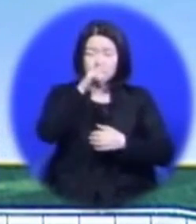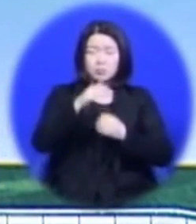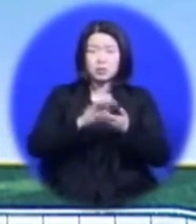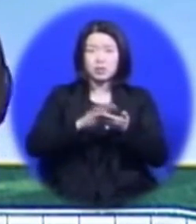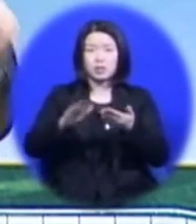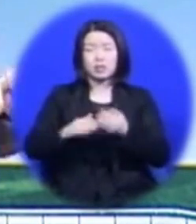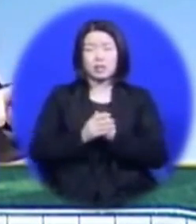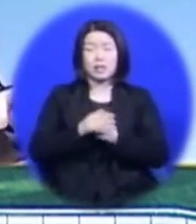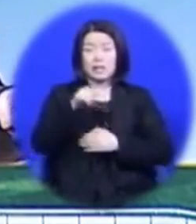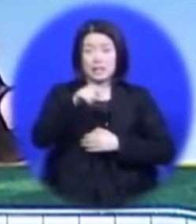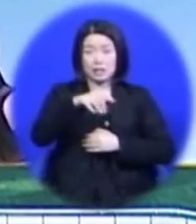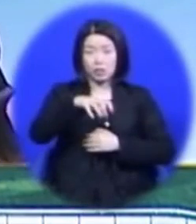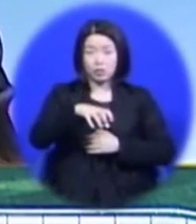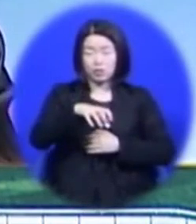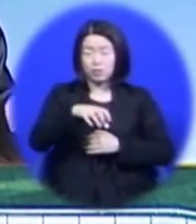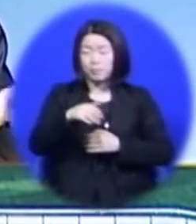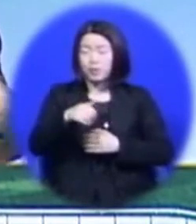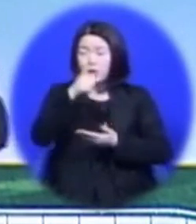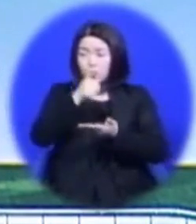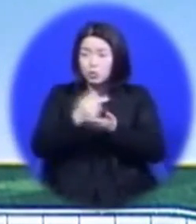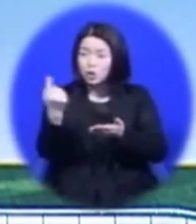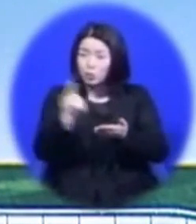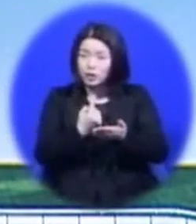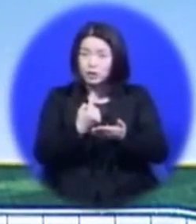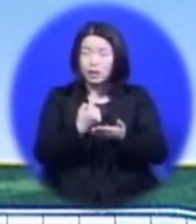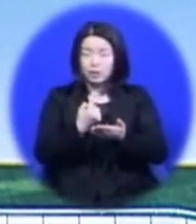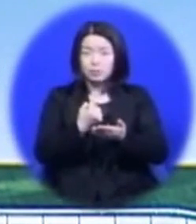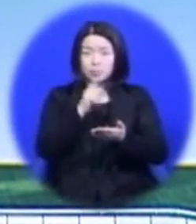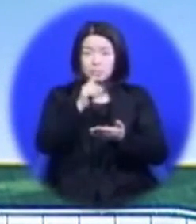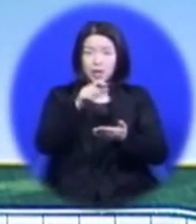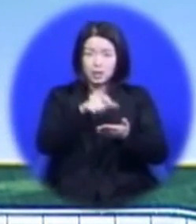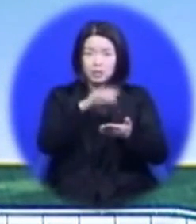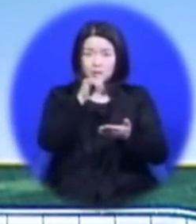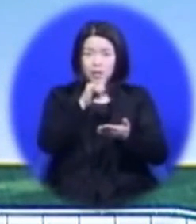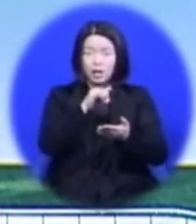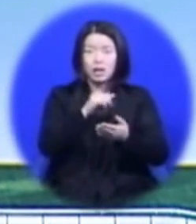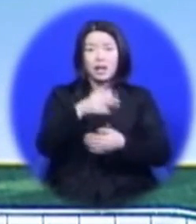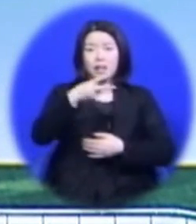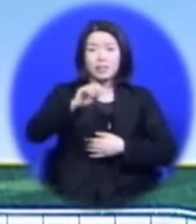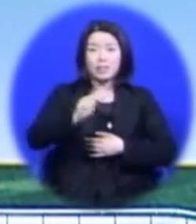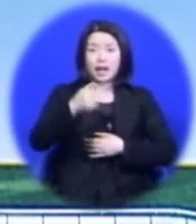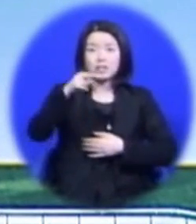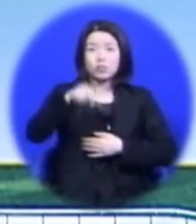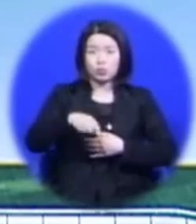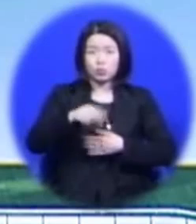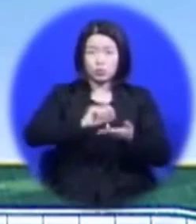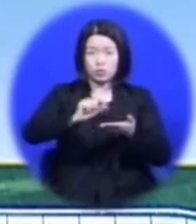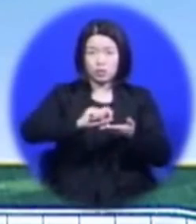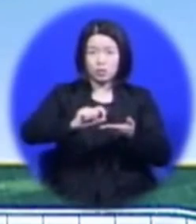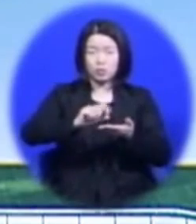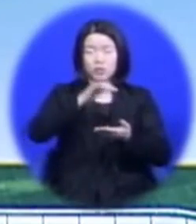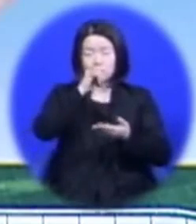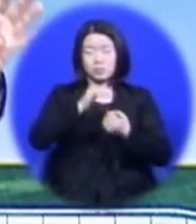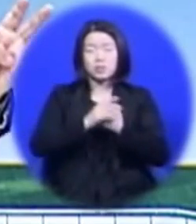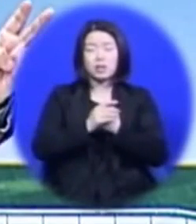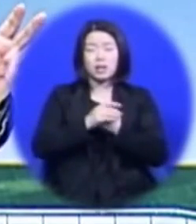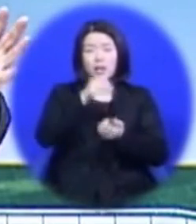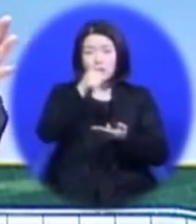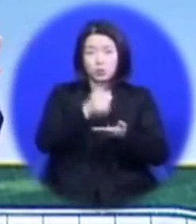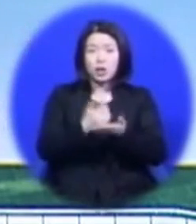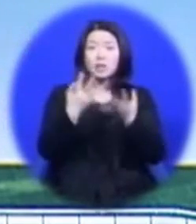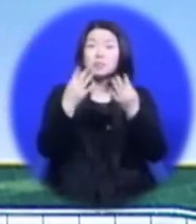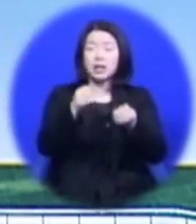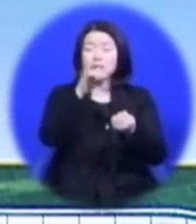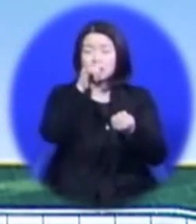여기 죄가 들어왔다고 그랬는데 단수를 썼습니다. 여러분, 죄는 많잖아요. 거짓말도